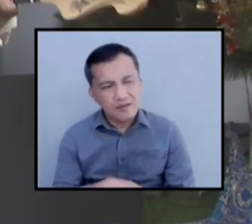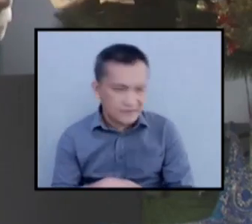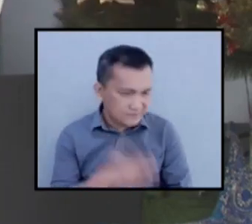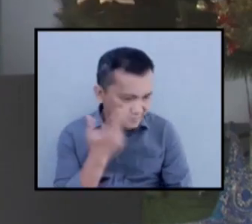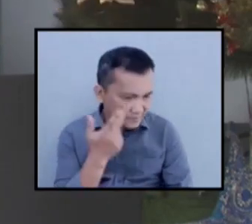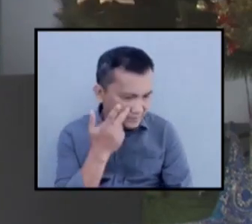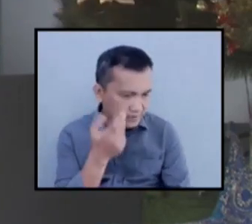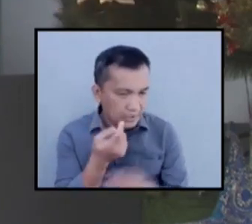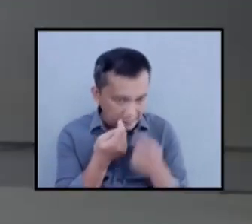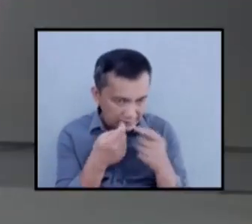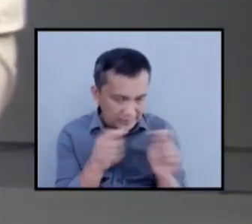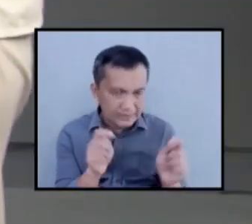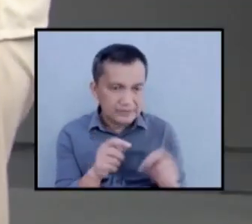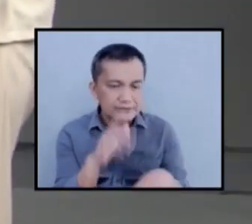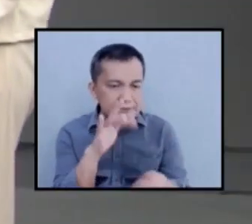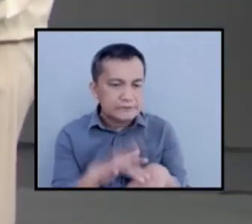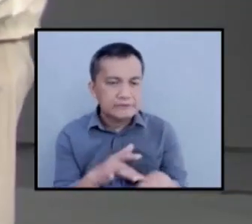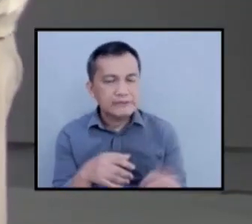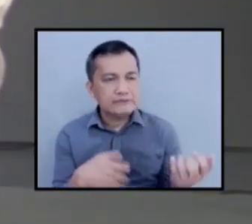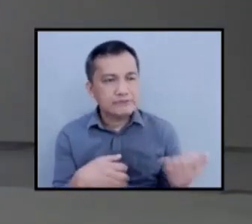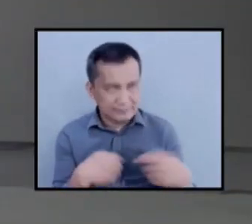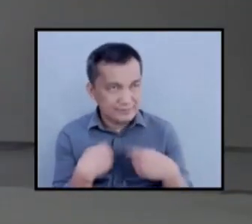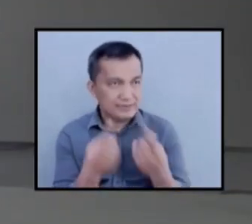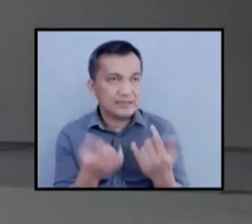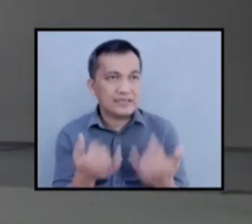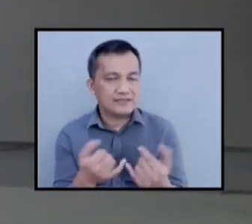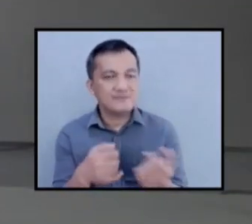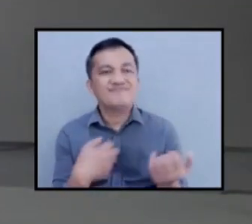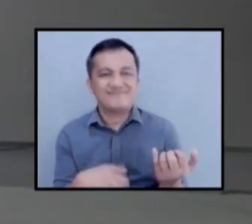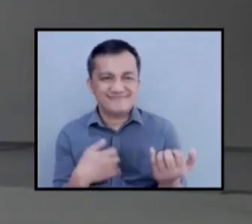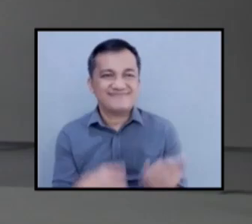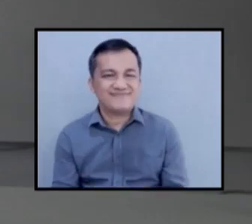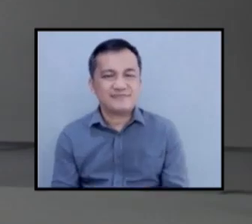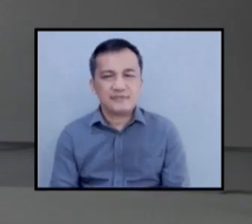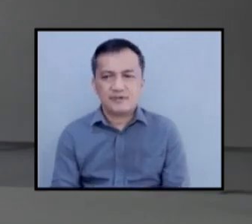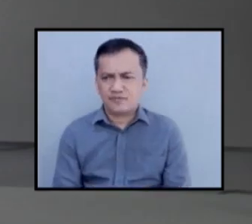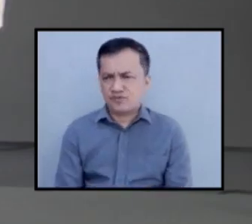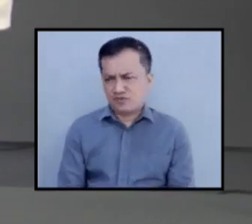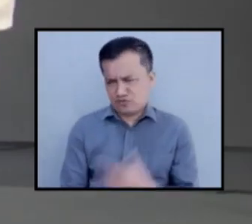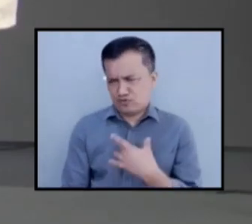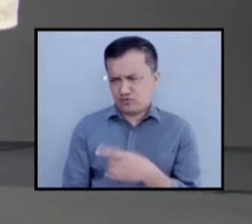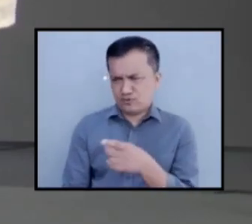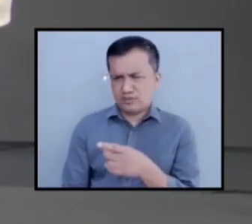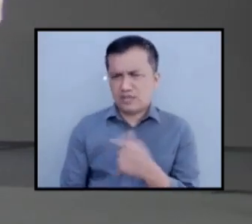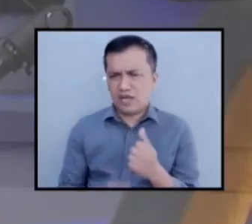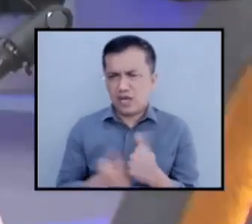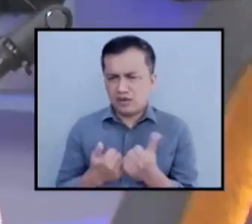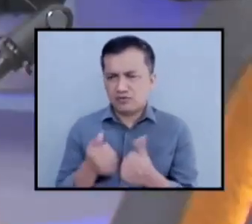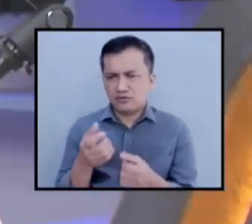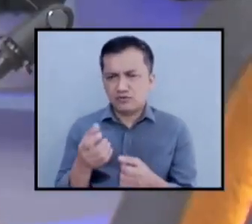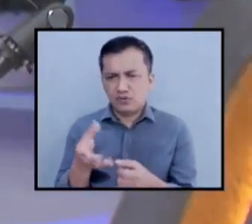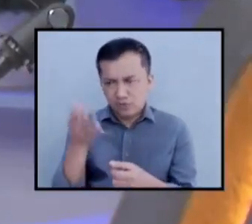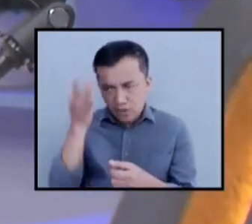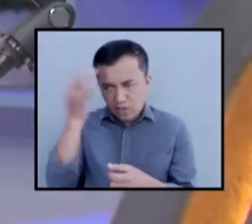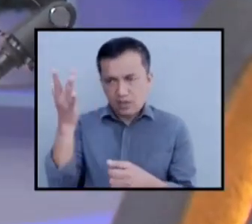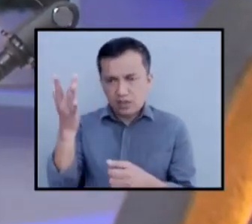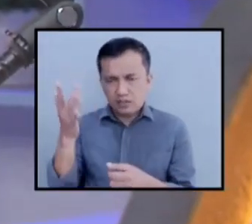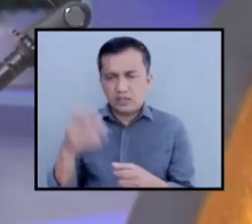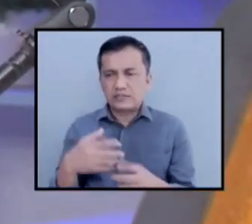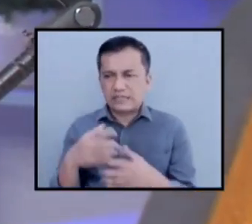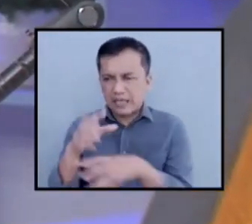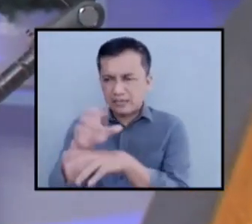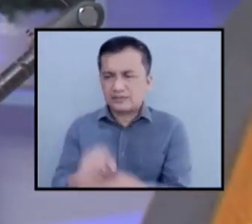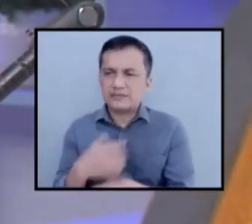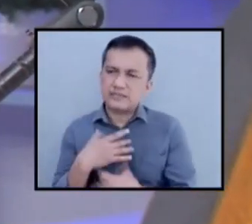Then yun po. Hanggang ngayon, nakakapagtugtog pa rin po ako. So curious lang ako, paano mo ba nalaman na, ay, mahilig pala akong kumanta? Paano